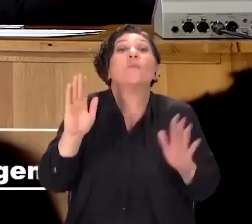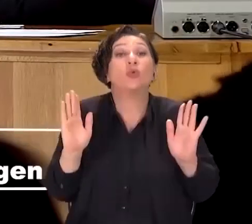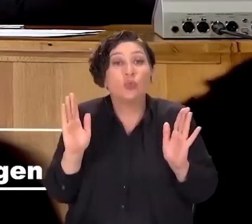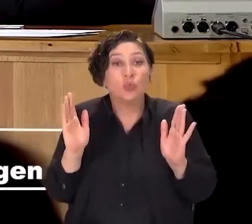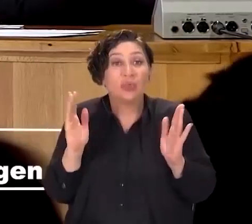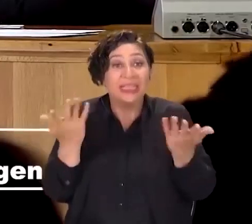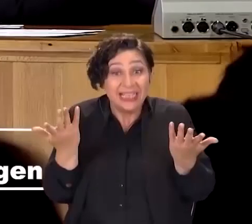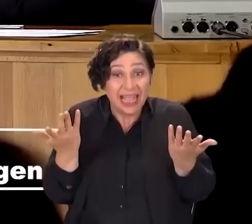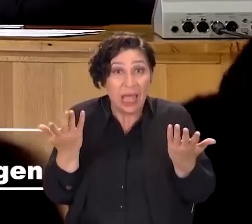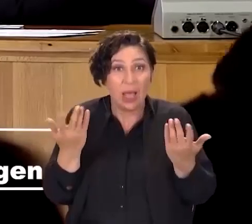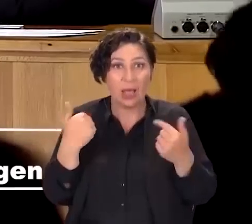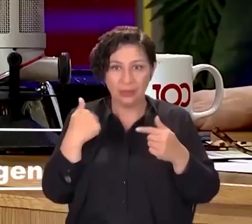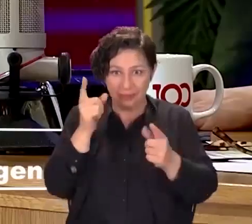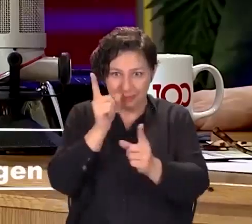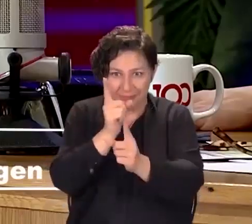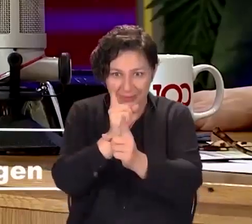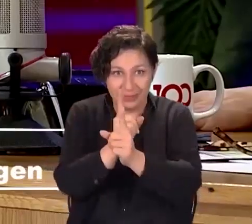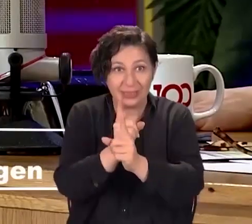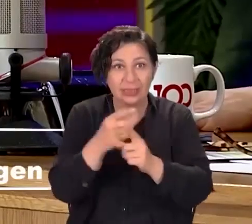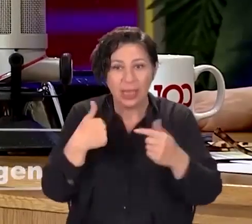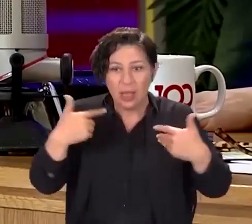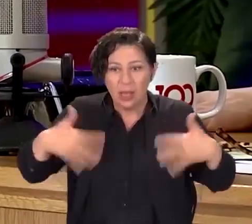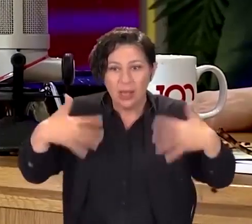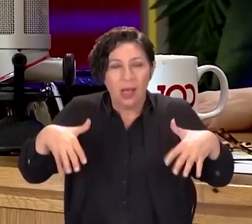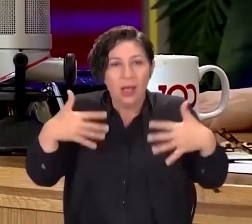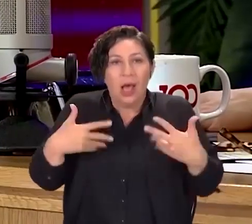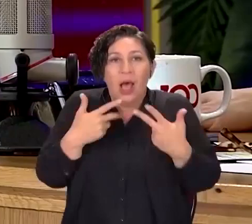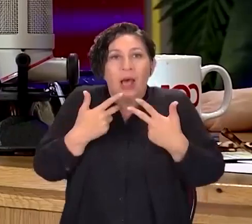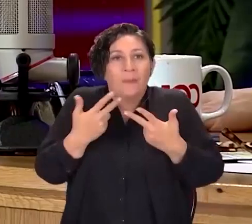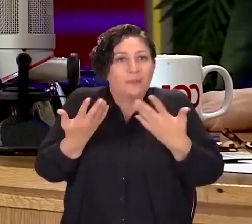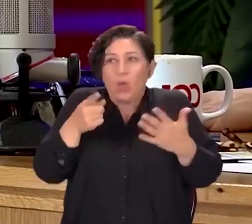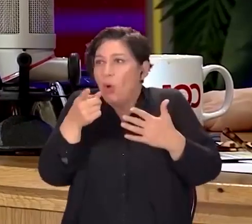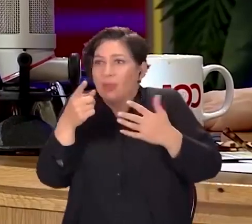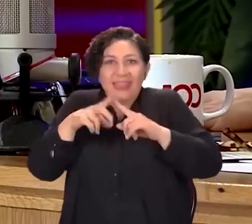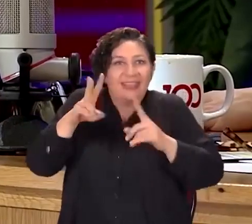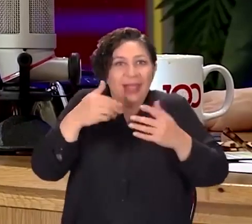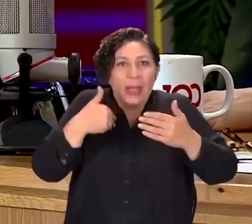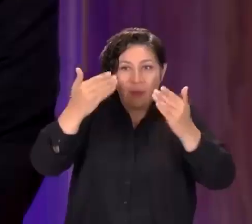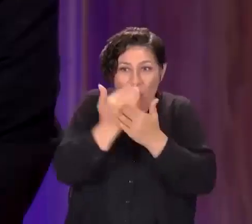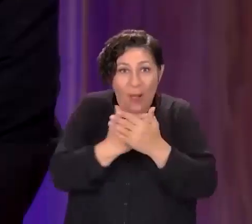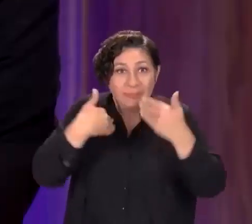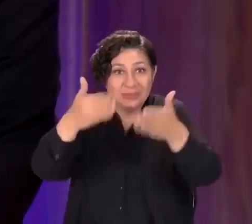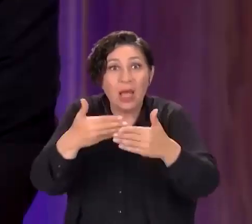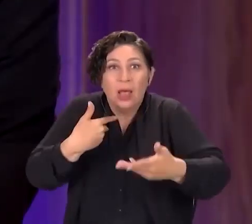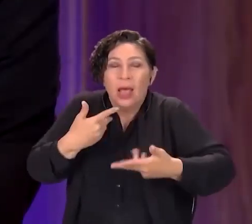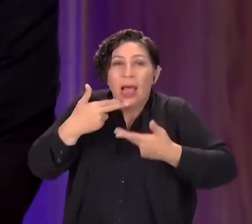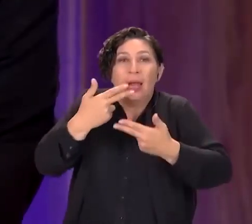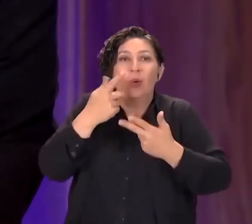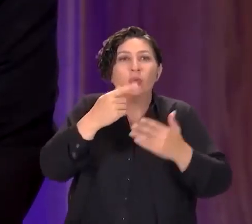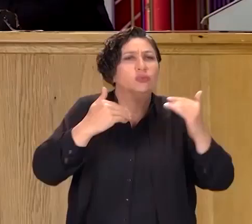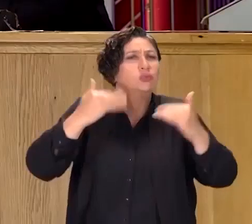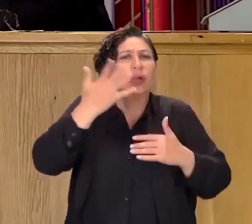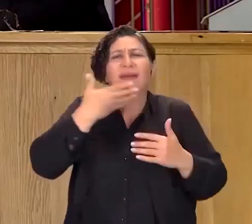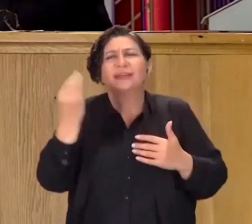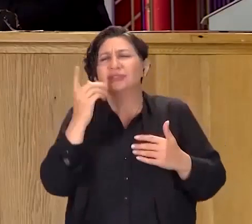işte. Çünkü niye? Yanında da şey olacağım o programda, çünkü o programdaki adam,